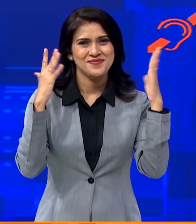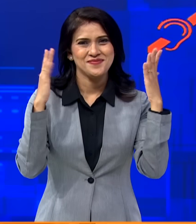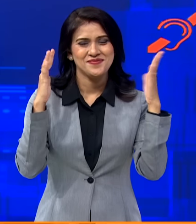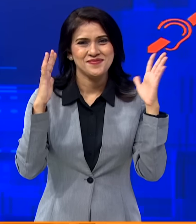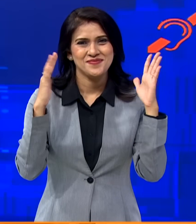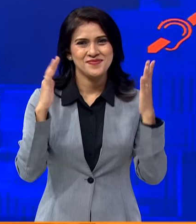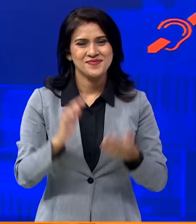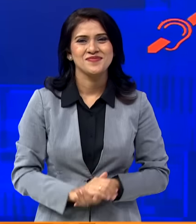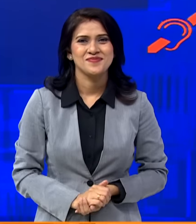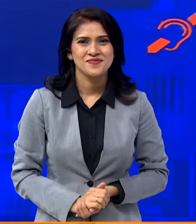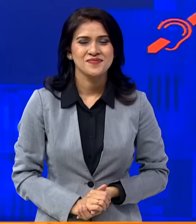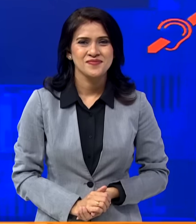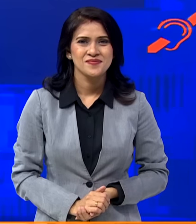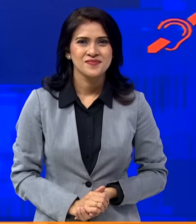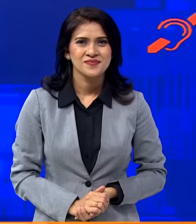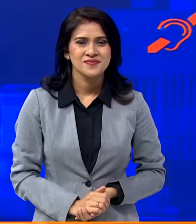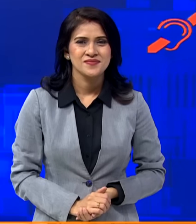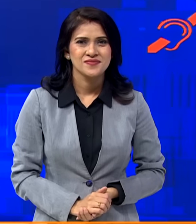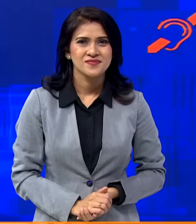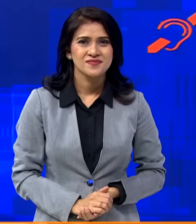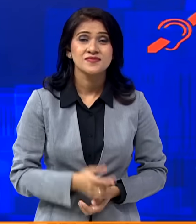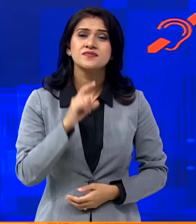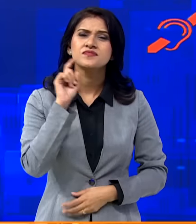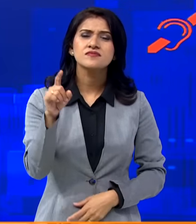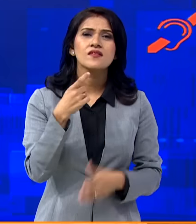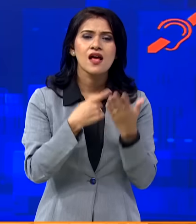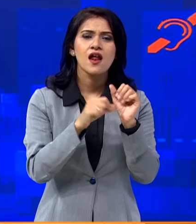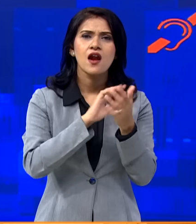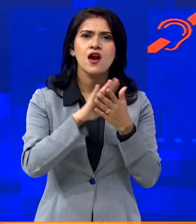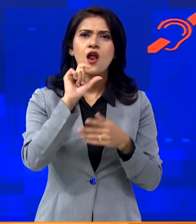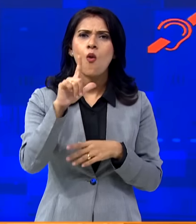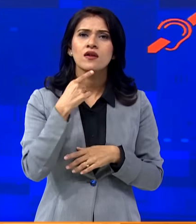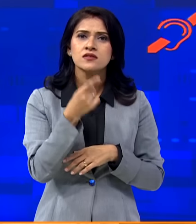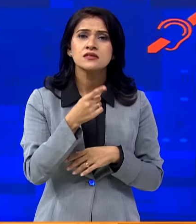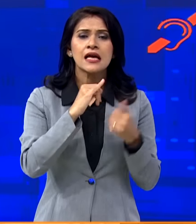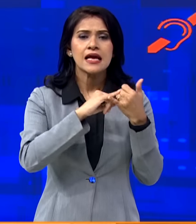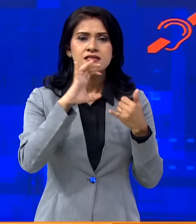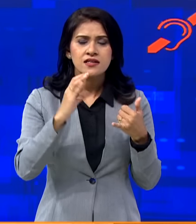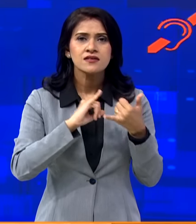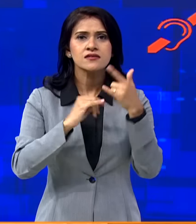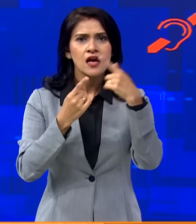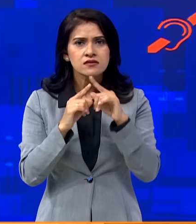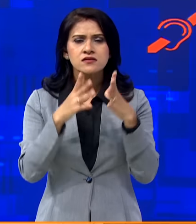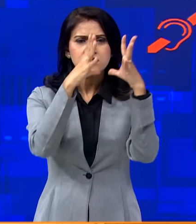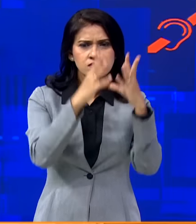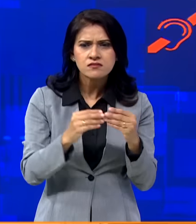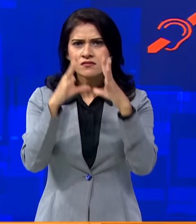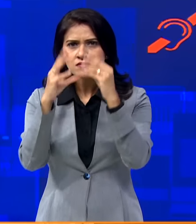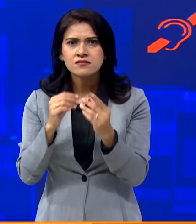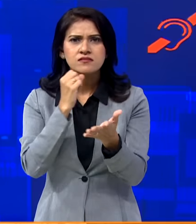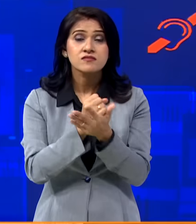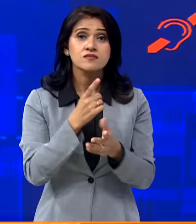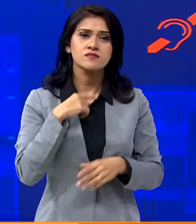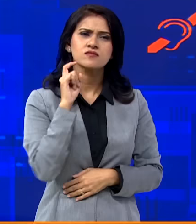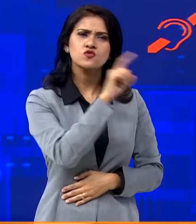होगी राहुल गांधी जी इतनी जाति जनगणना की बात करते हैं और जब उनसे उनकी जाति पूछी तोव भड़क गए तो आपके हिसाब से